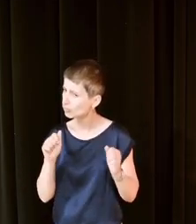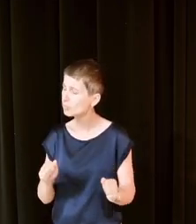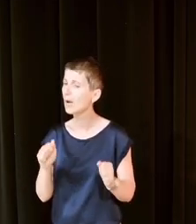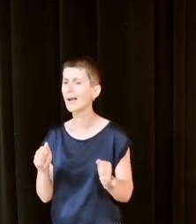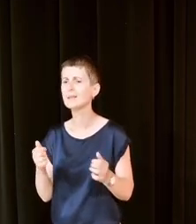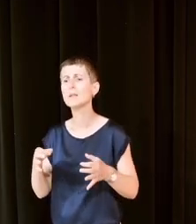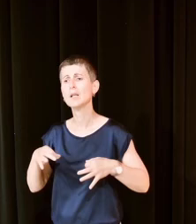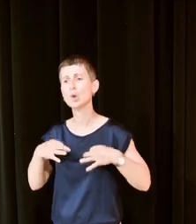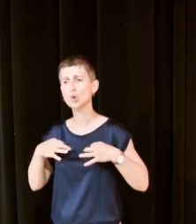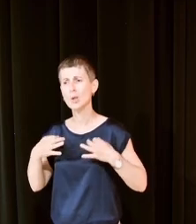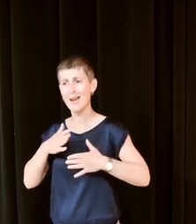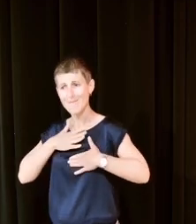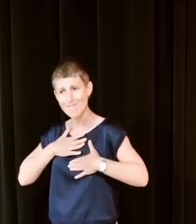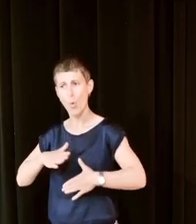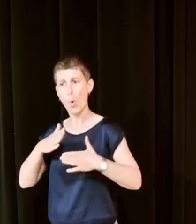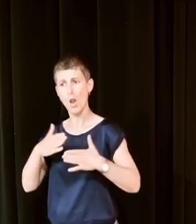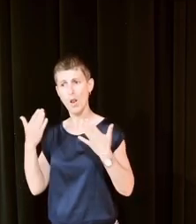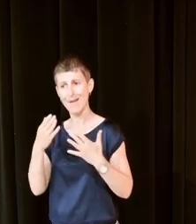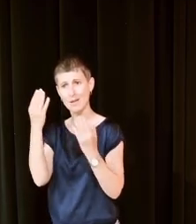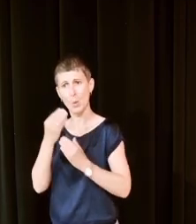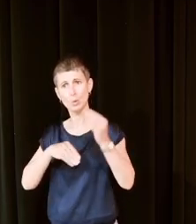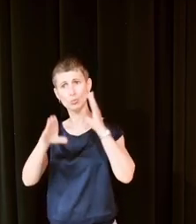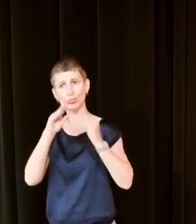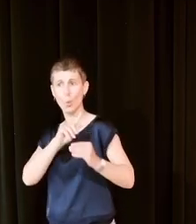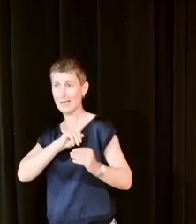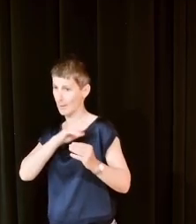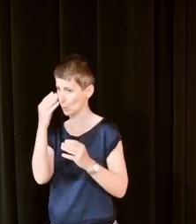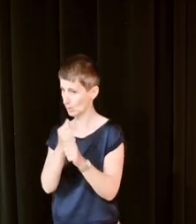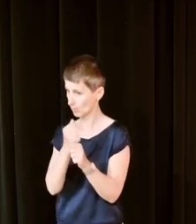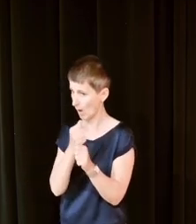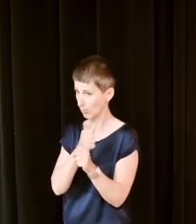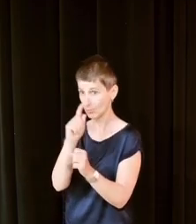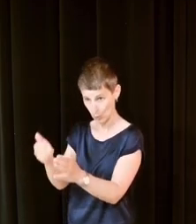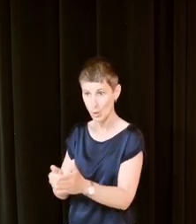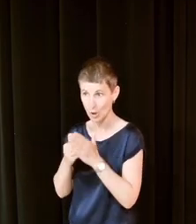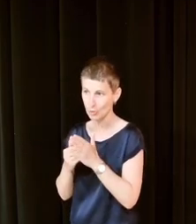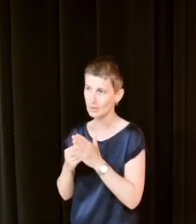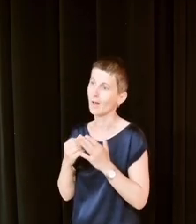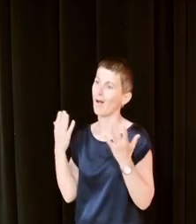Wellbeing unterstützt. Und ich würde es natürlich jetzt nicht so groß ankündigen, wenn da nichts rausgekommen